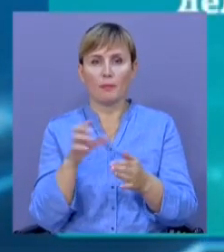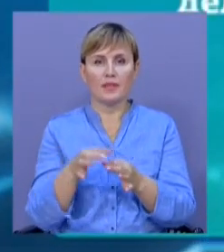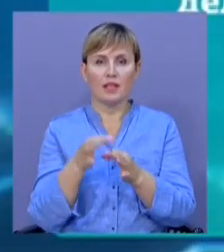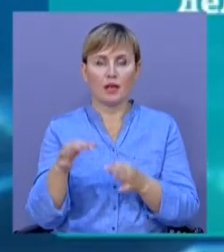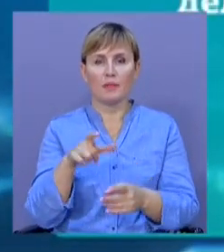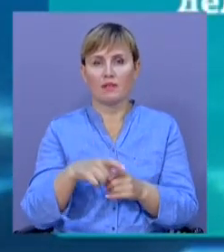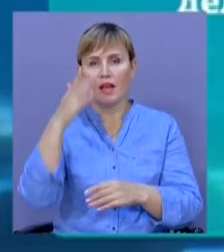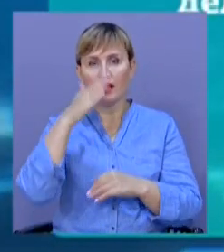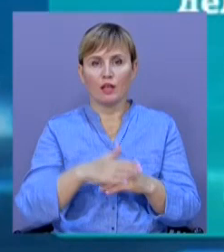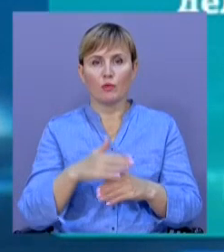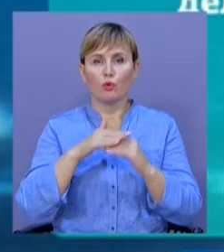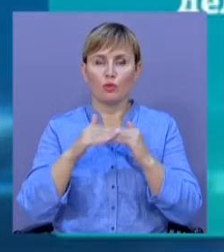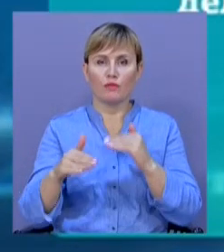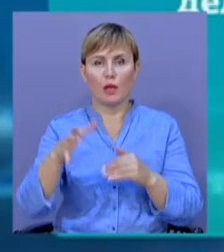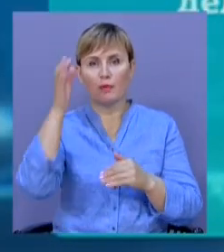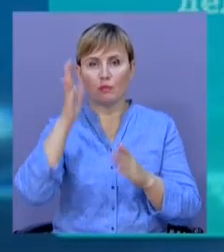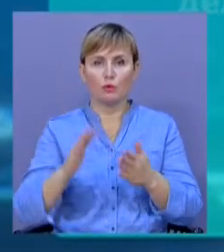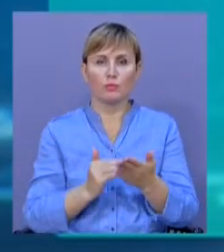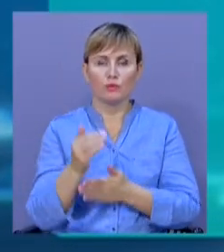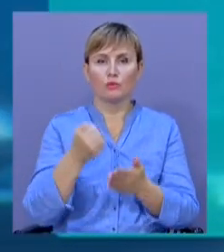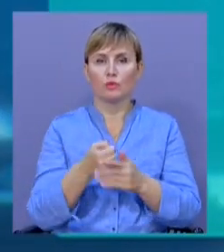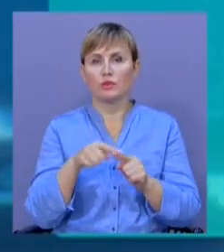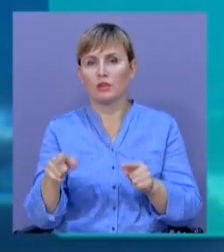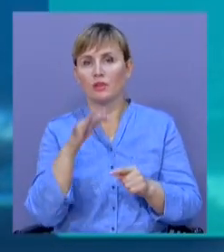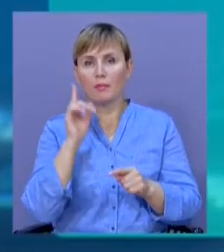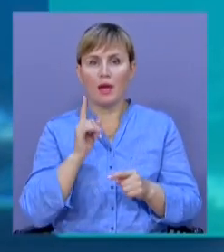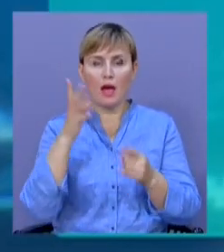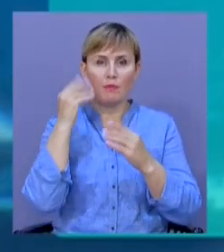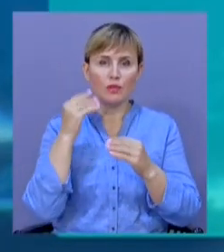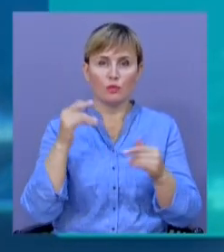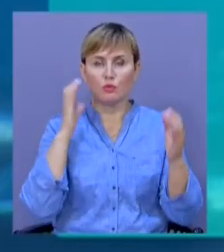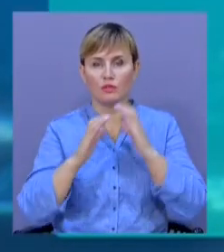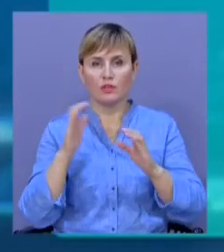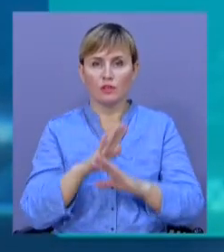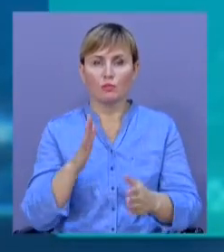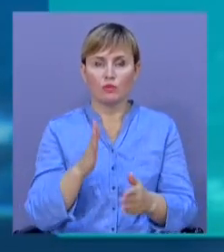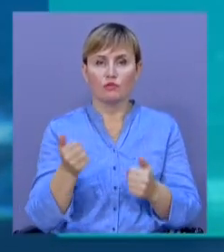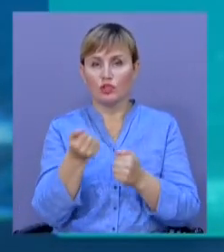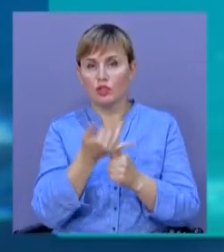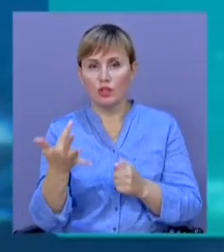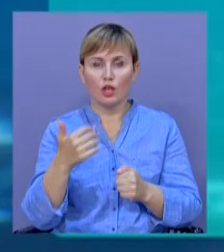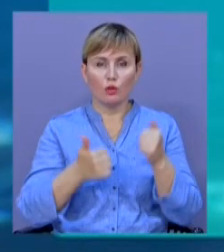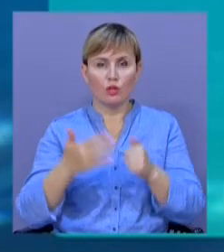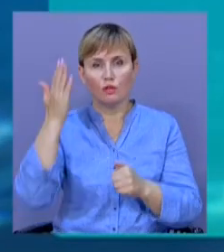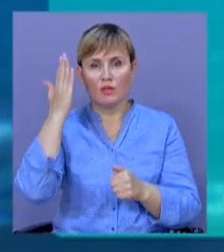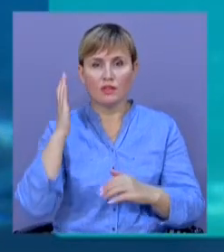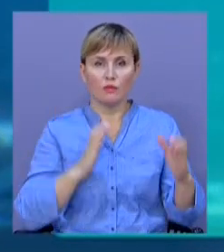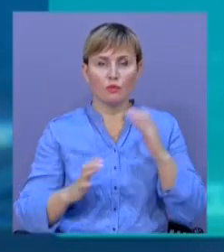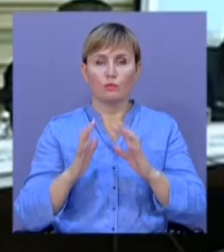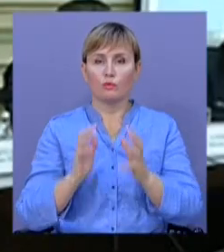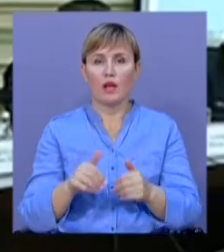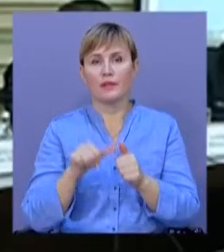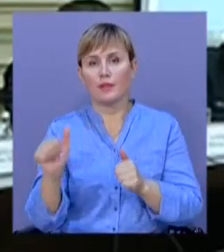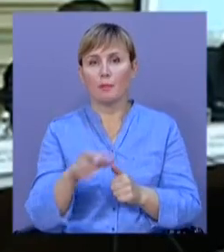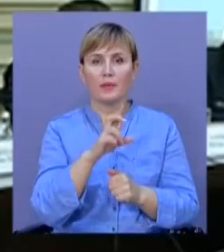словам Акима, уровень образования будет повышаться до тех пор, пока алматинские университеты не окажутся в числе конкурентоспособных вузов мира. Отдельно